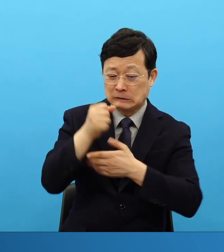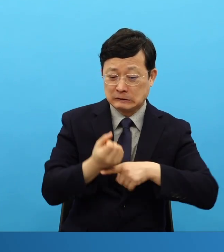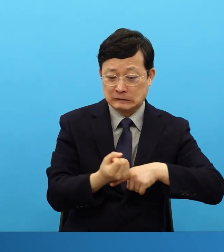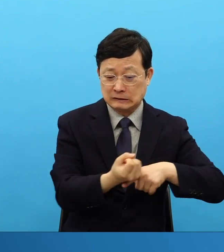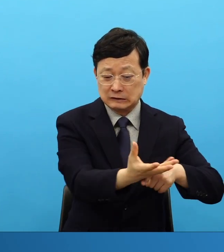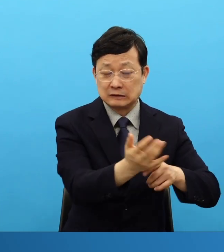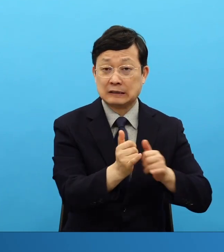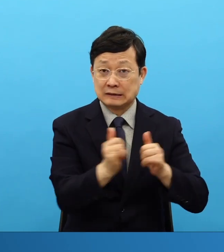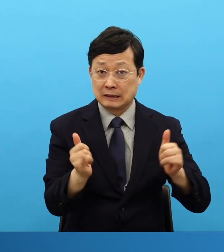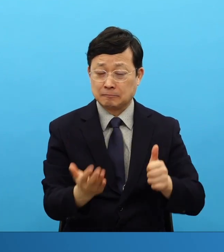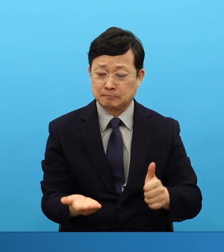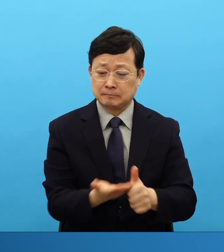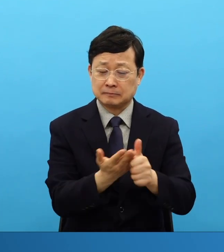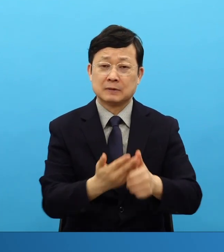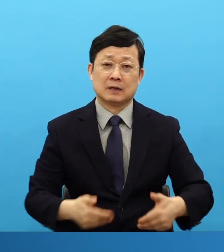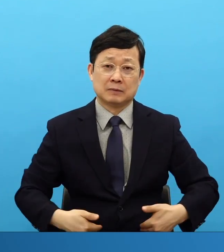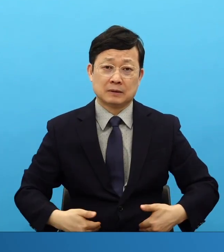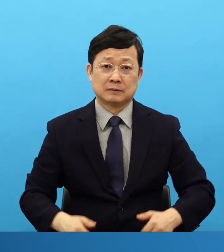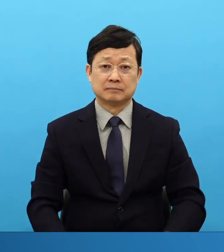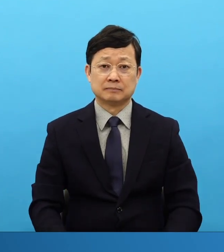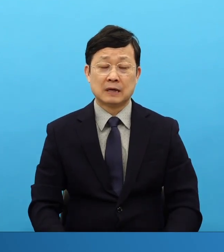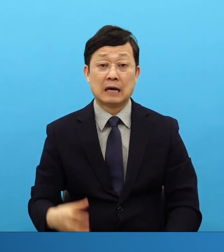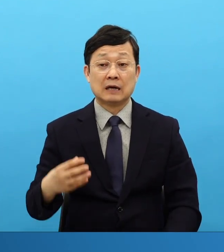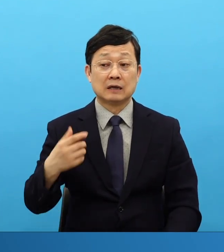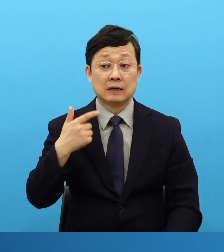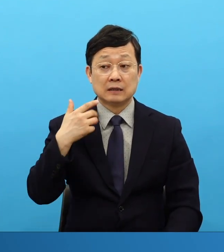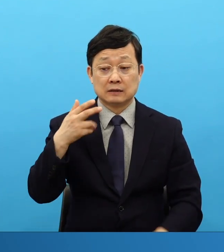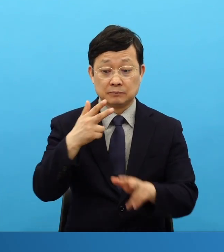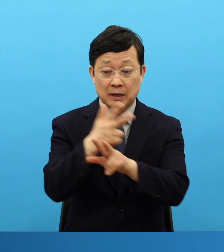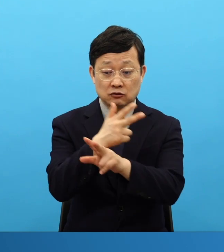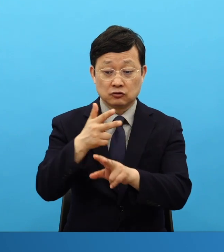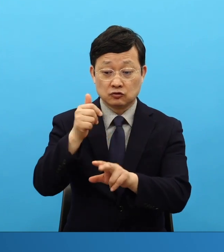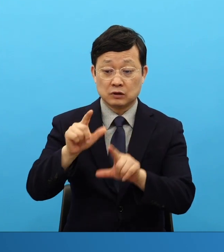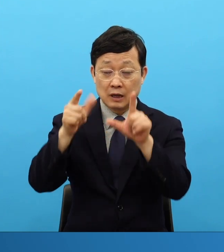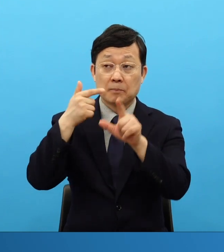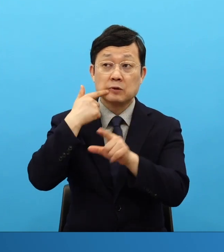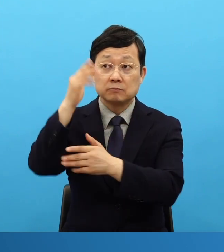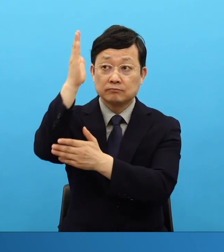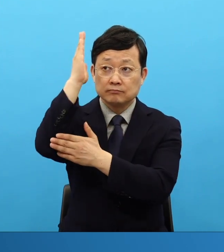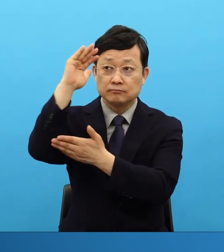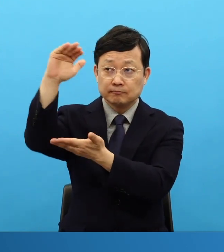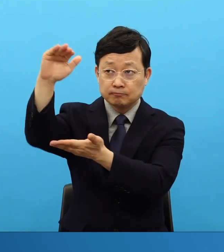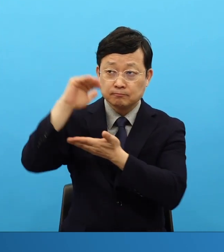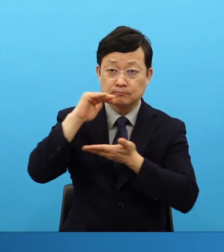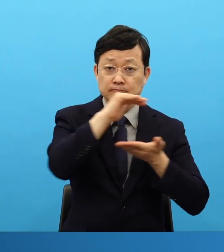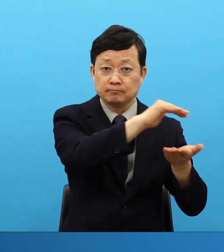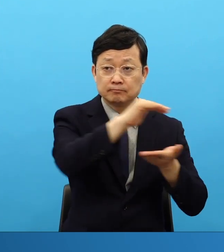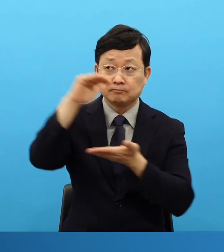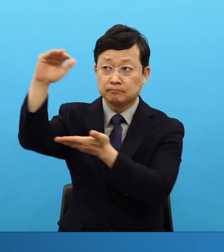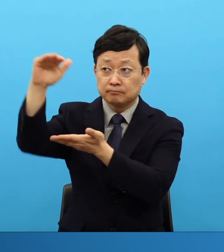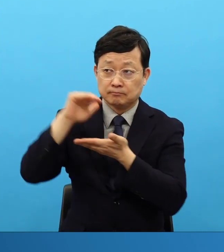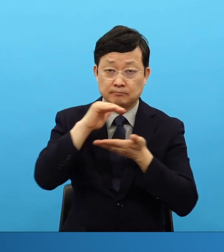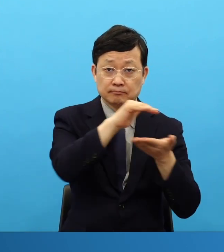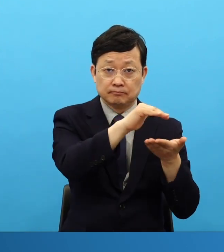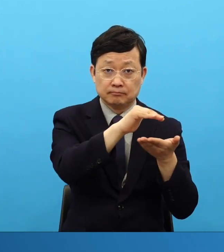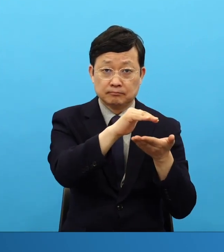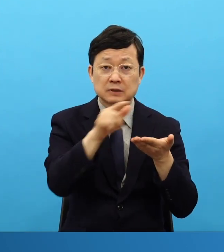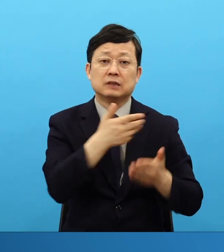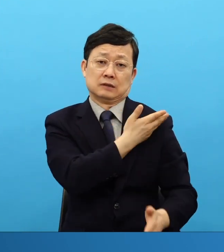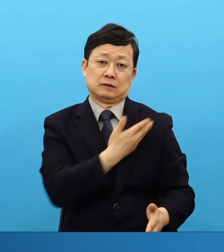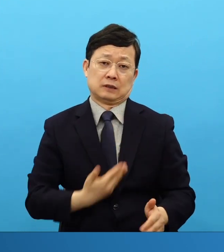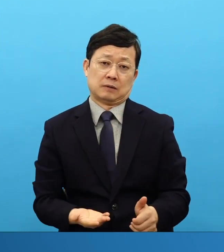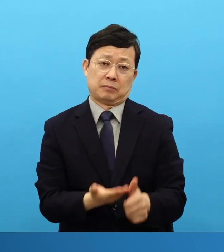pulpit message. 그가 exactly 안 세워지면 망대 아닙니다. If not, that 그렇죠? is not a partisan, isn't that so? 그리고 병든